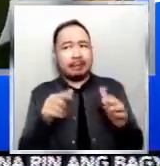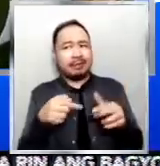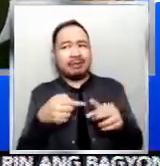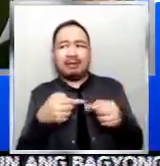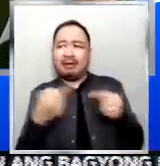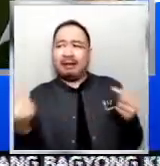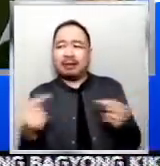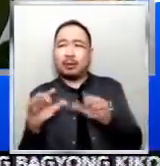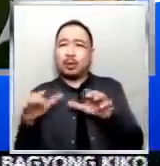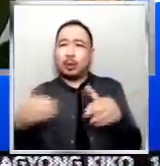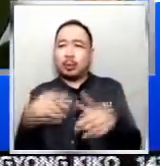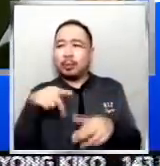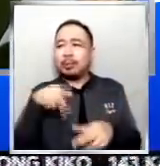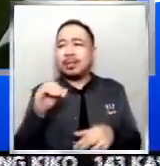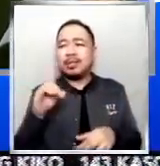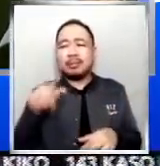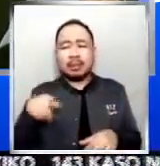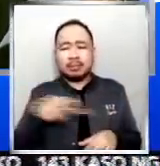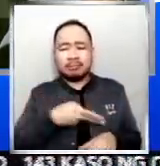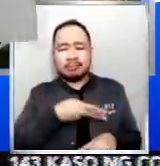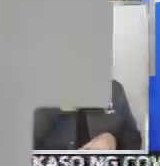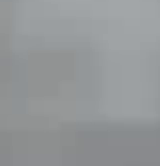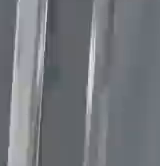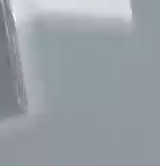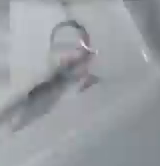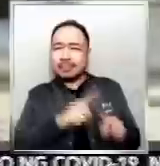Laban. Yan ang tinutukan ni Joseph Morong.